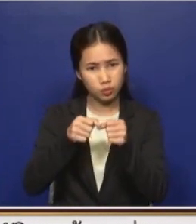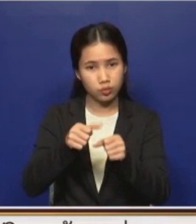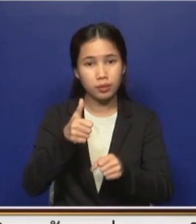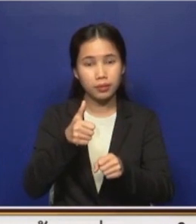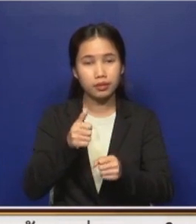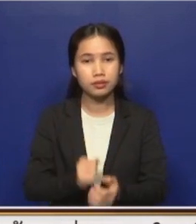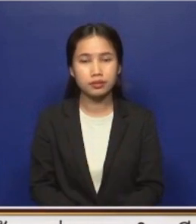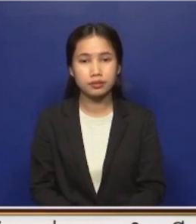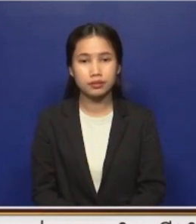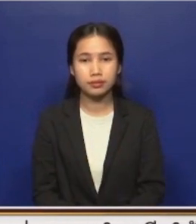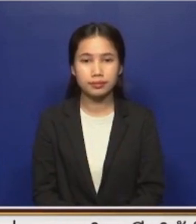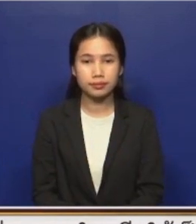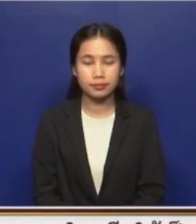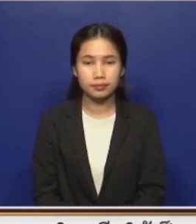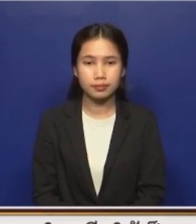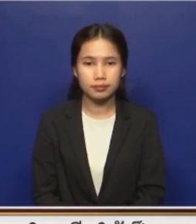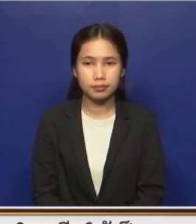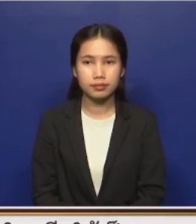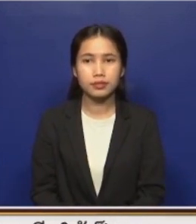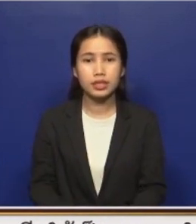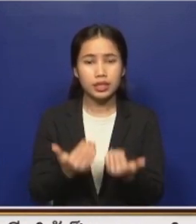60ฮะผมบอกเลยนะฮะ